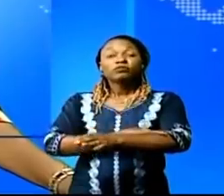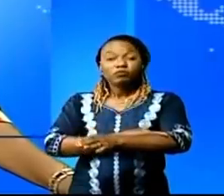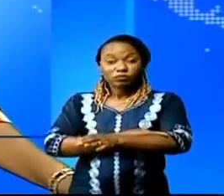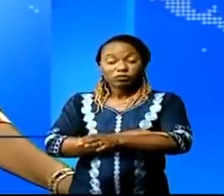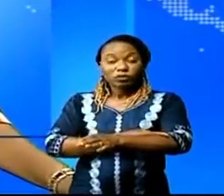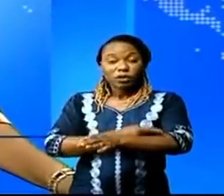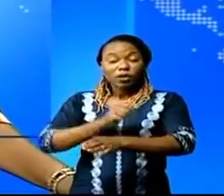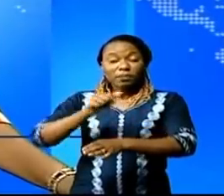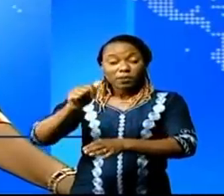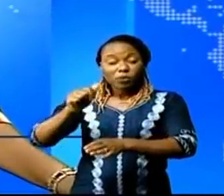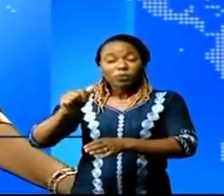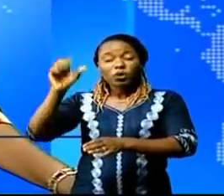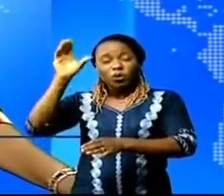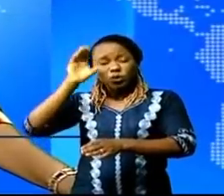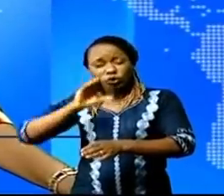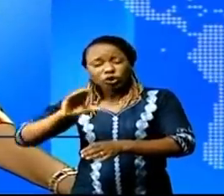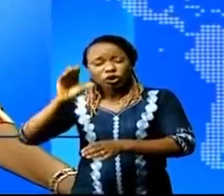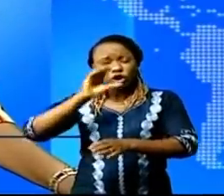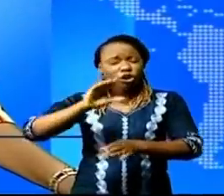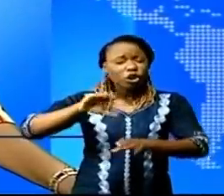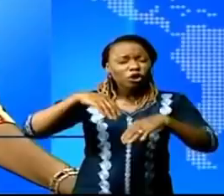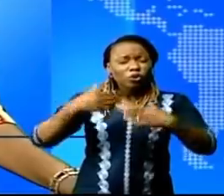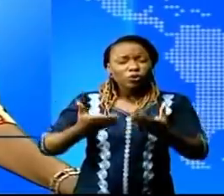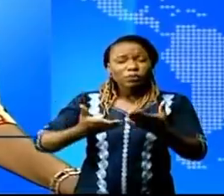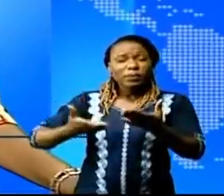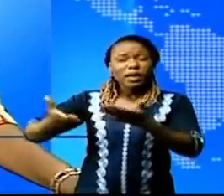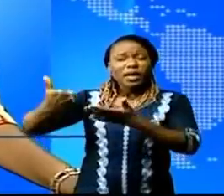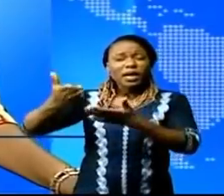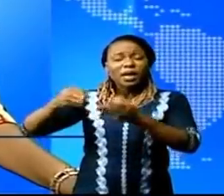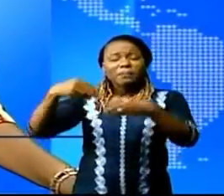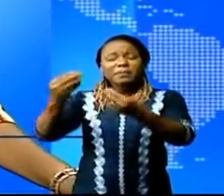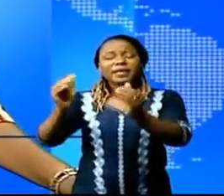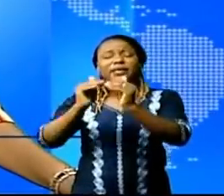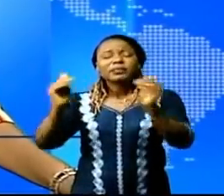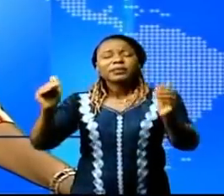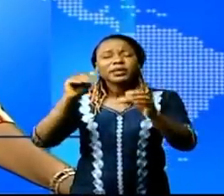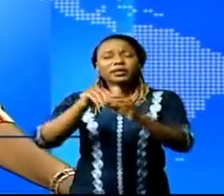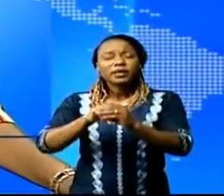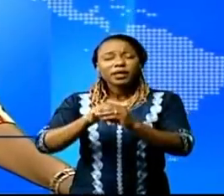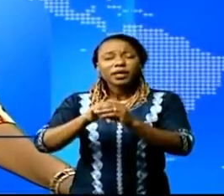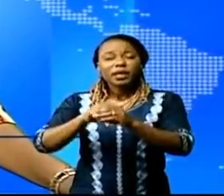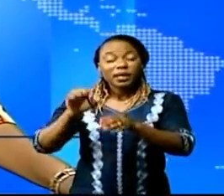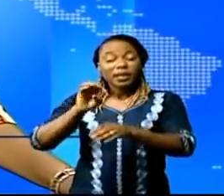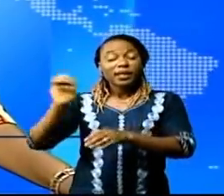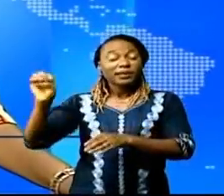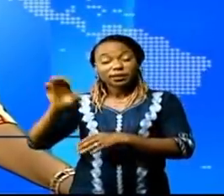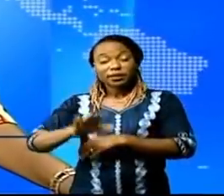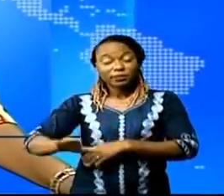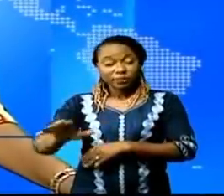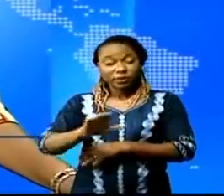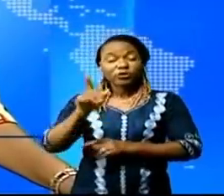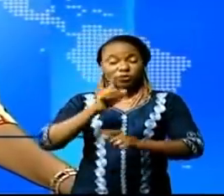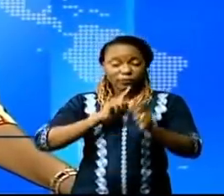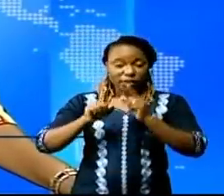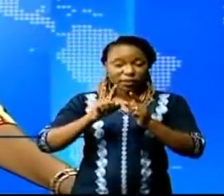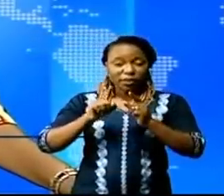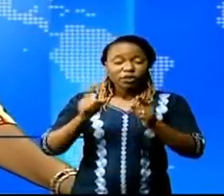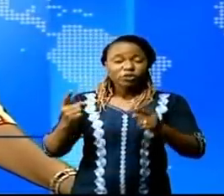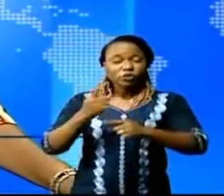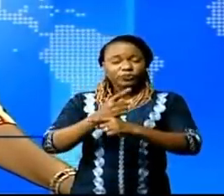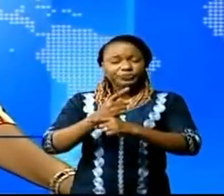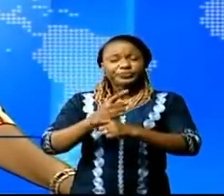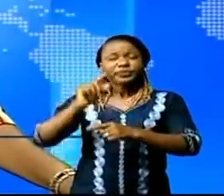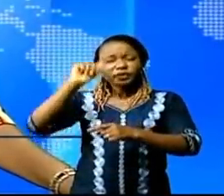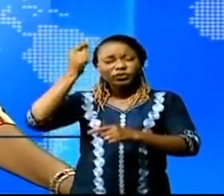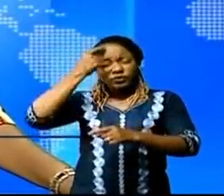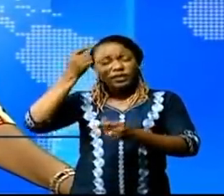restauration de la paix dans cette province. Ils ont échangé avec le gouverneur militaire de cette province, Constant Ndima, en séjour de travail